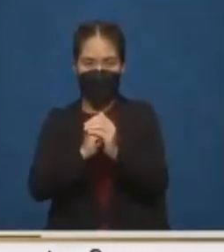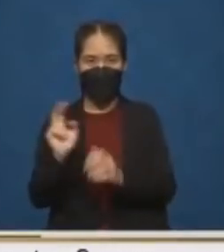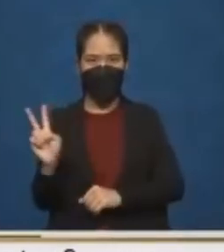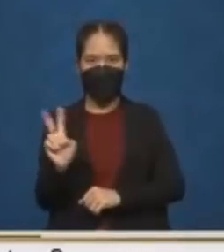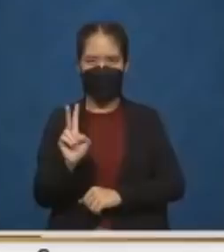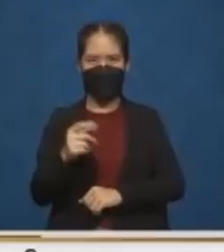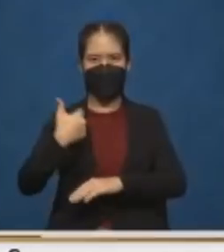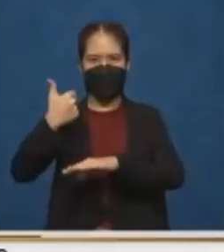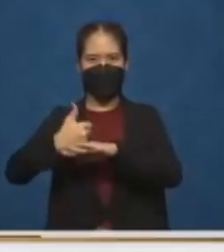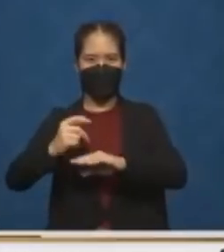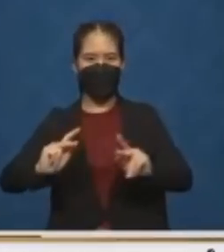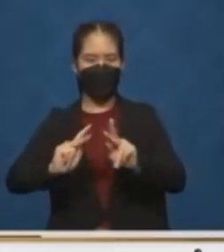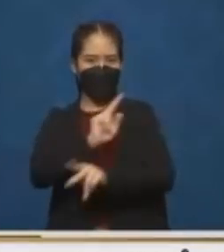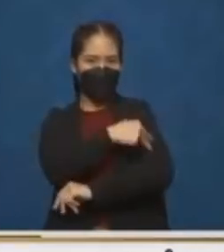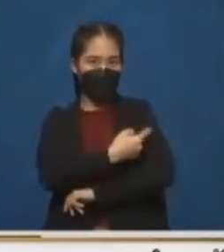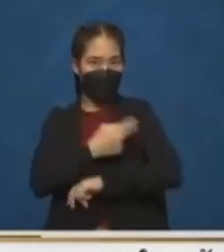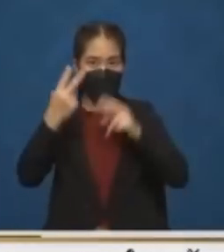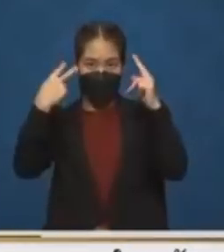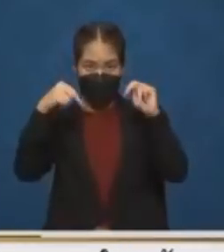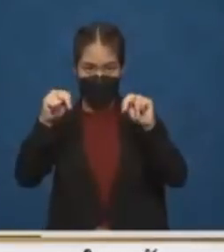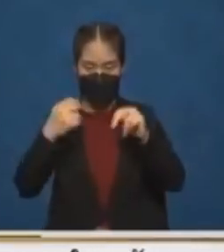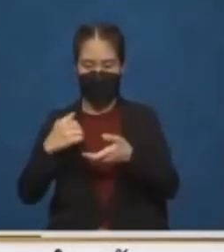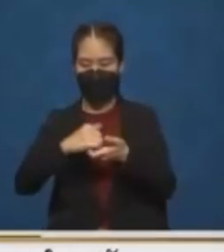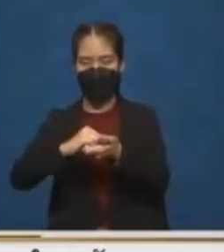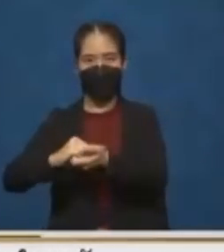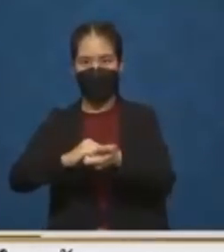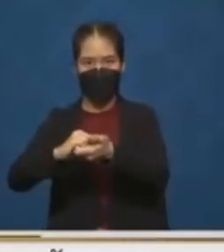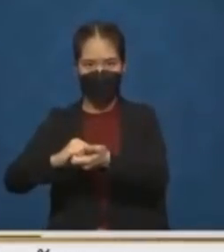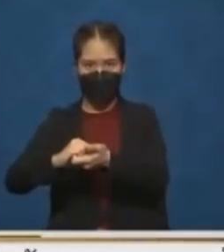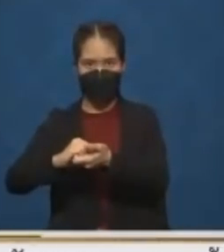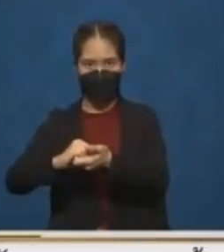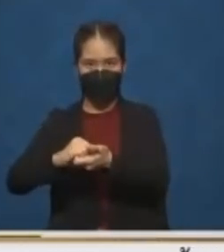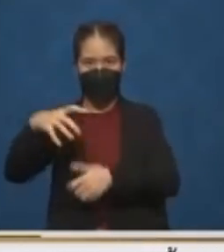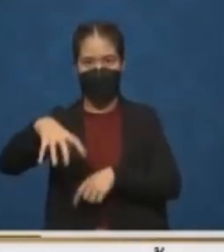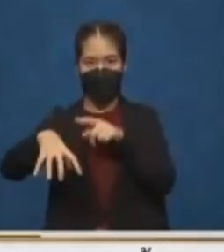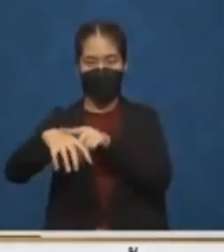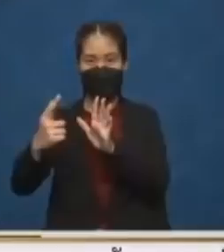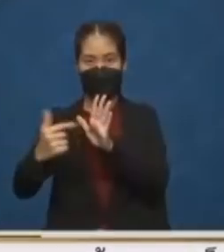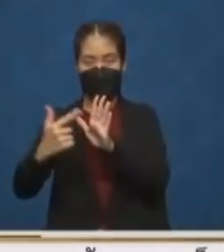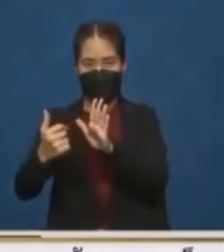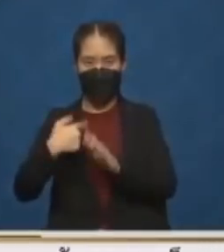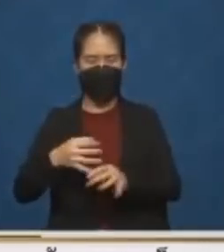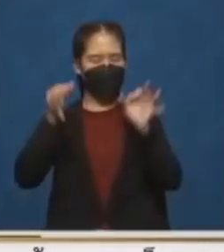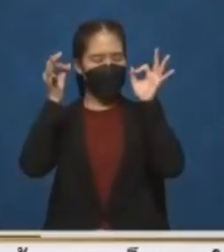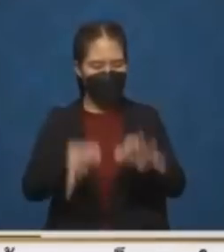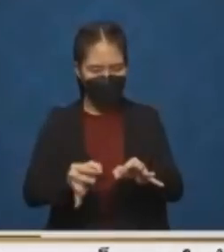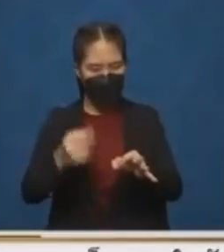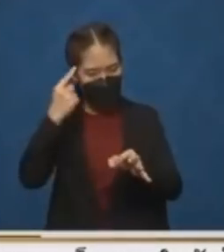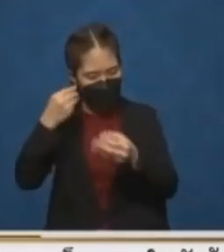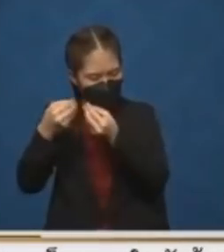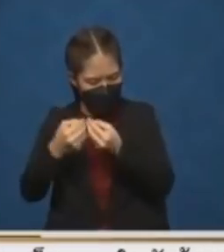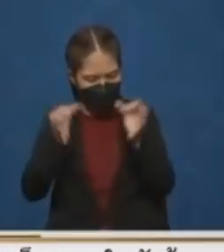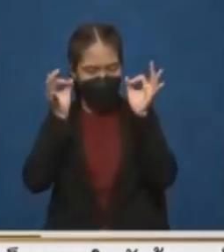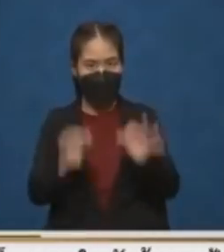้กมควบคมโลกร่วมกับองคการเพศสัจกรรมตัดสินใจของรฐบาลเอาวัซีนชินโวัคซ